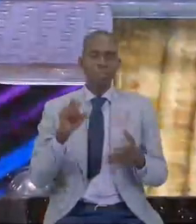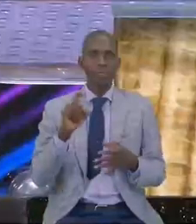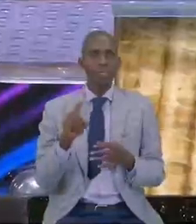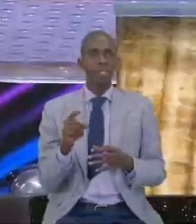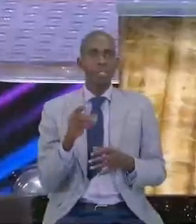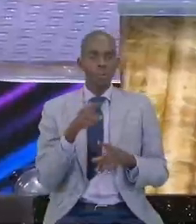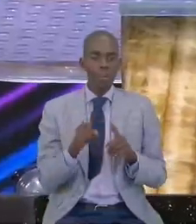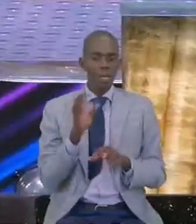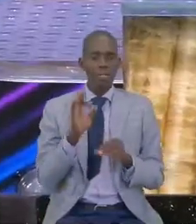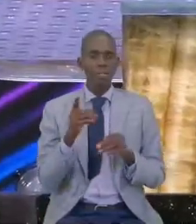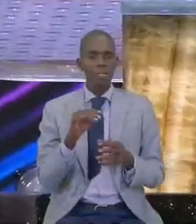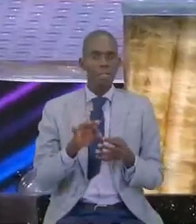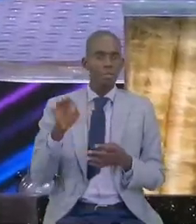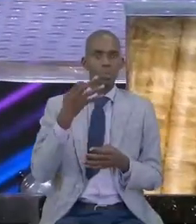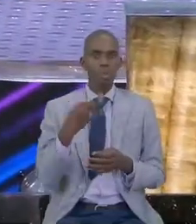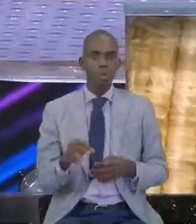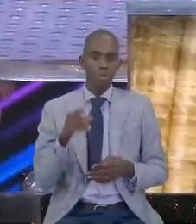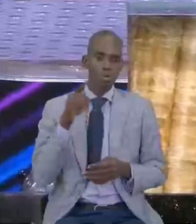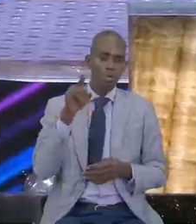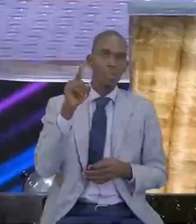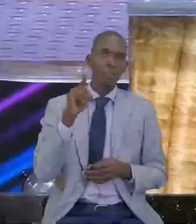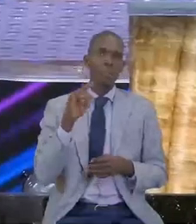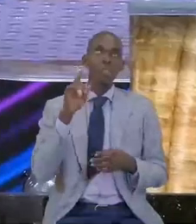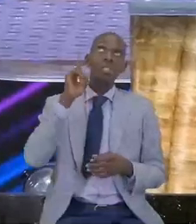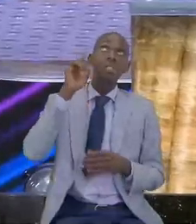8, 11 dit,